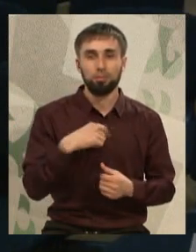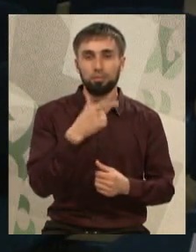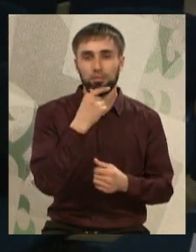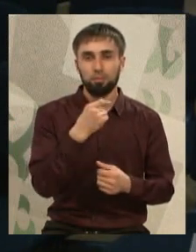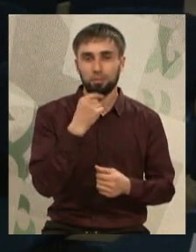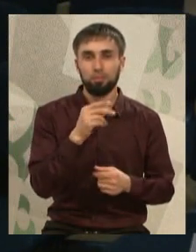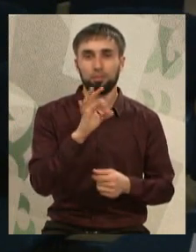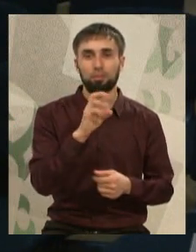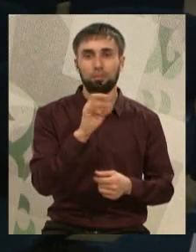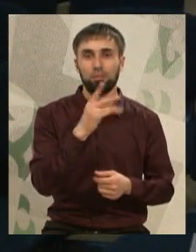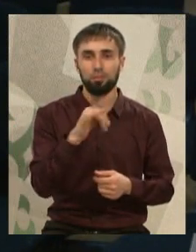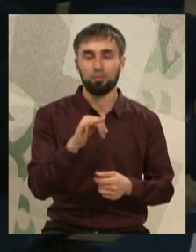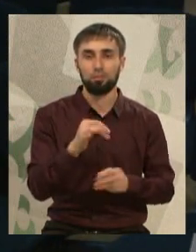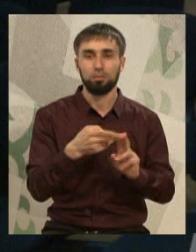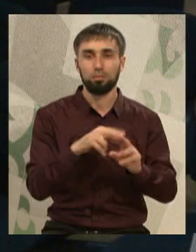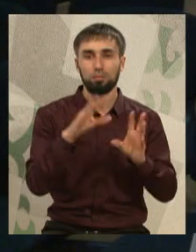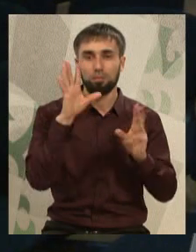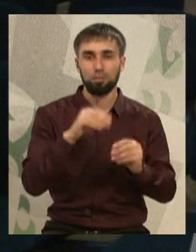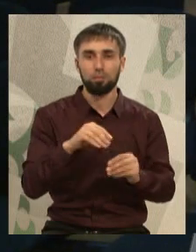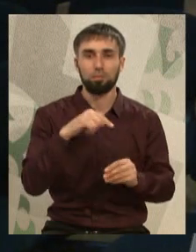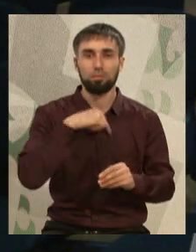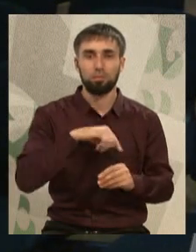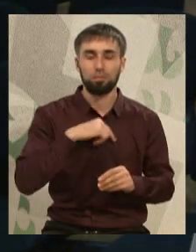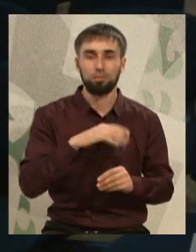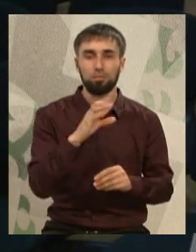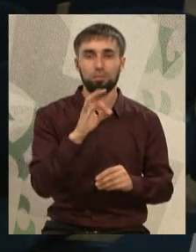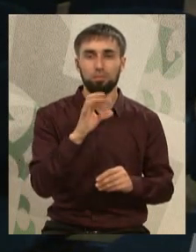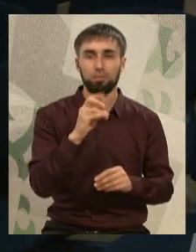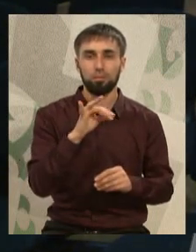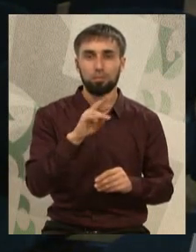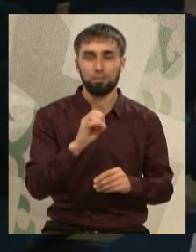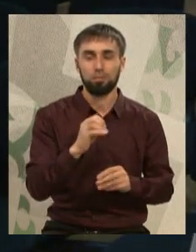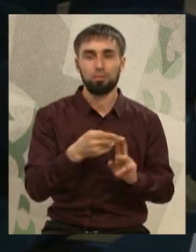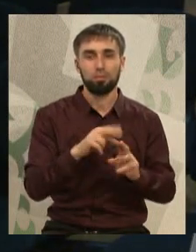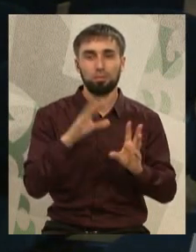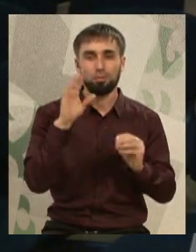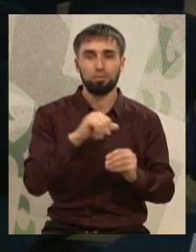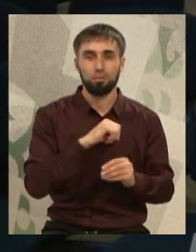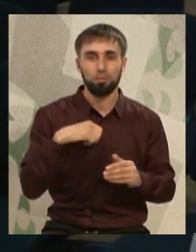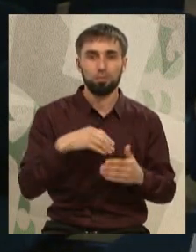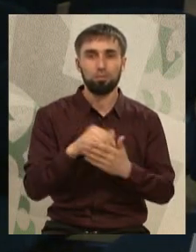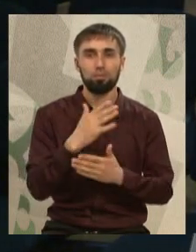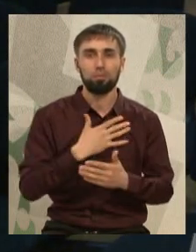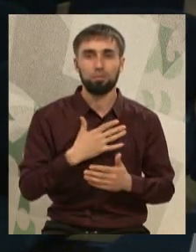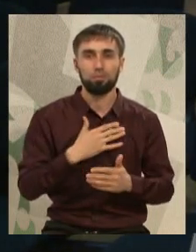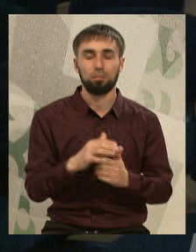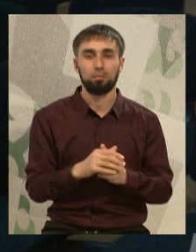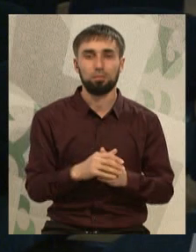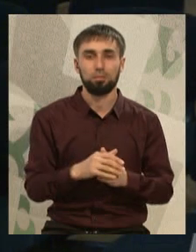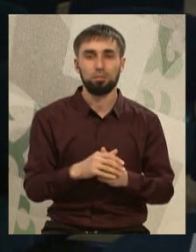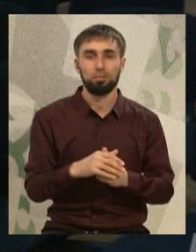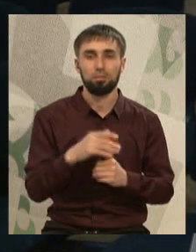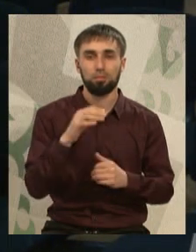самое красивое внутреннее духовное состояние, я думаю, будем опираться на самых лучших наших